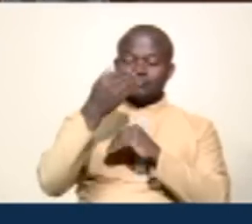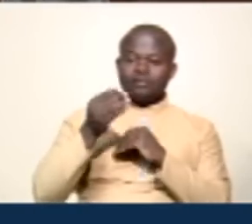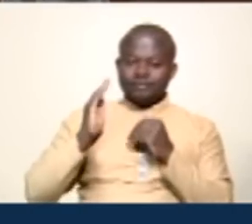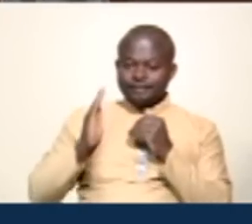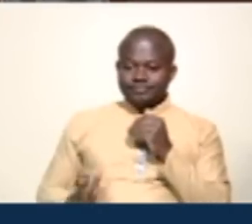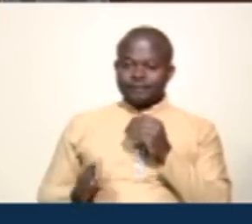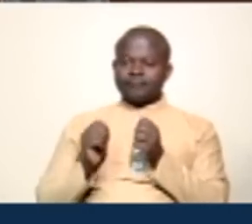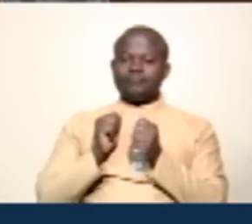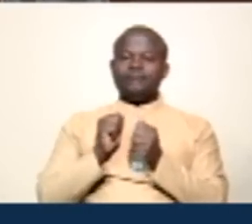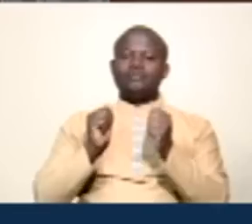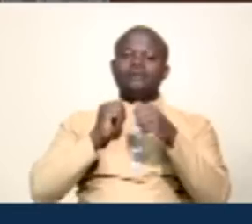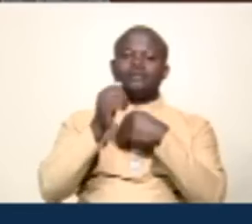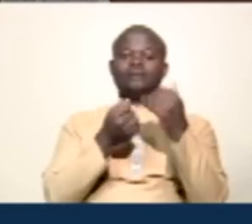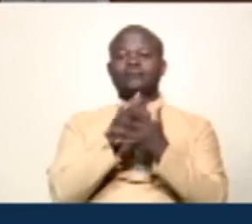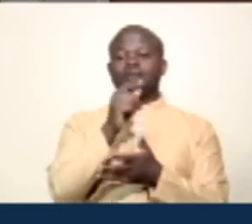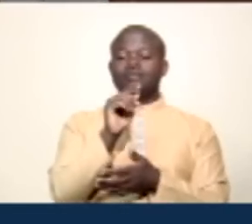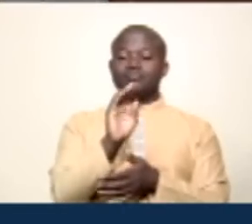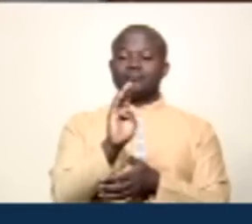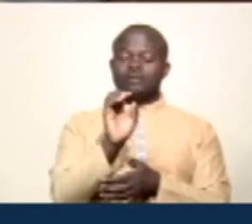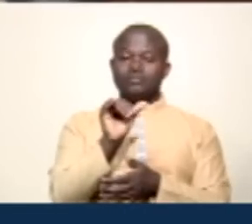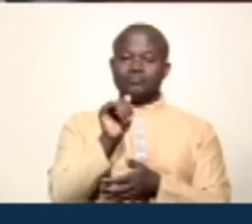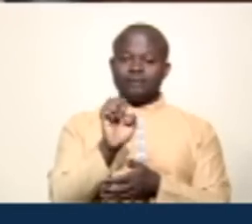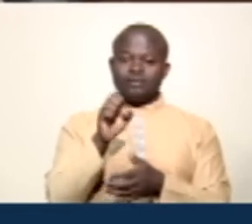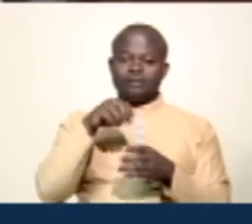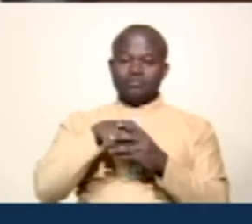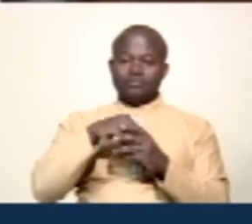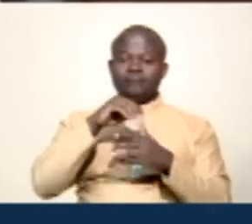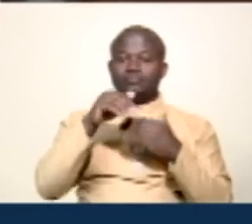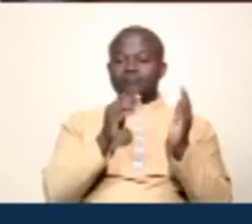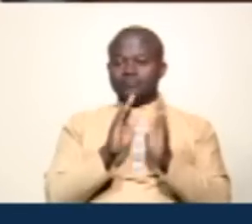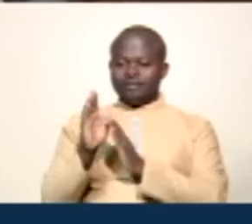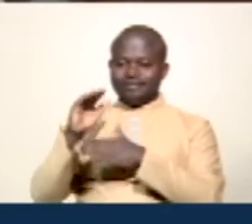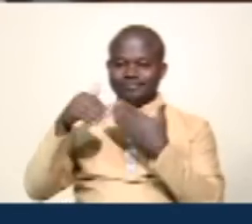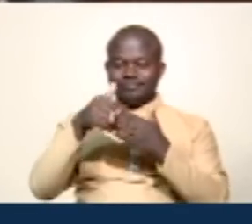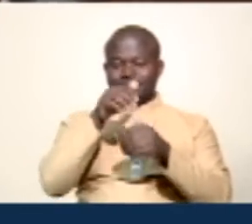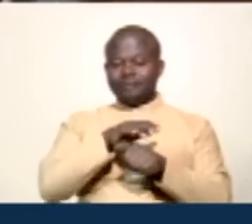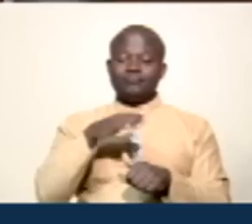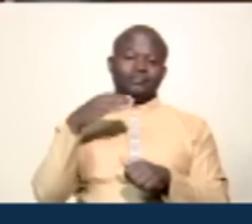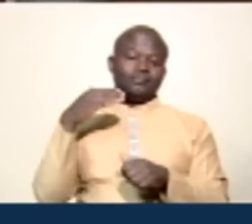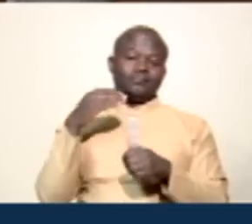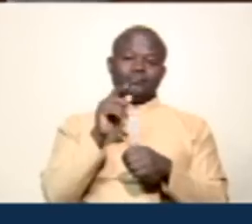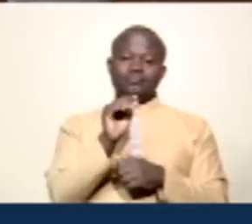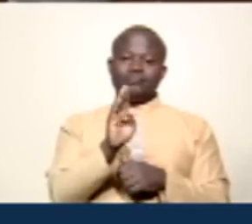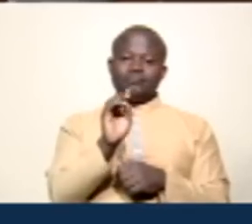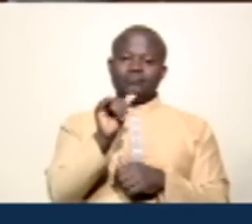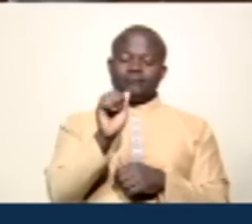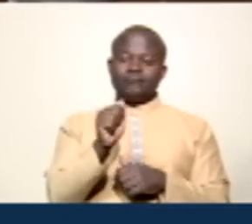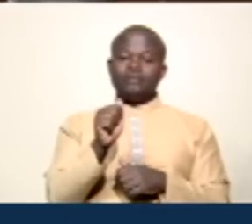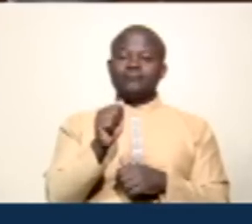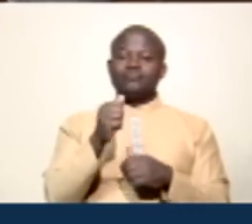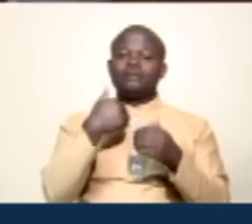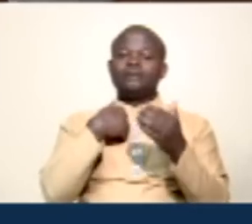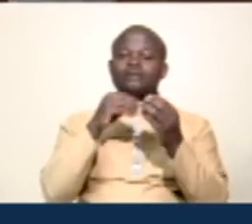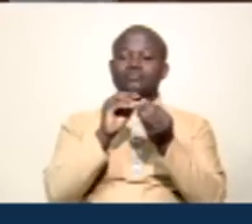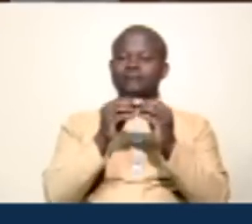Butare byatumye rero Kibuye mu itotezwa ryakorewe Abatutsi na perefegitura ya Kibuye bayiziza ko